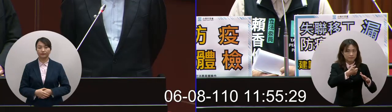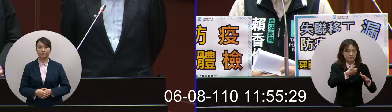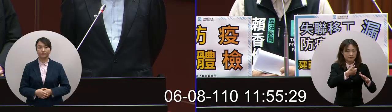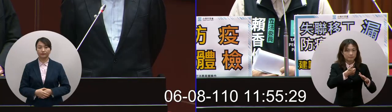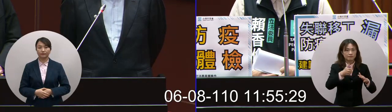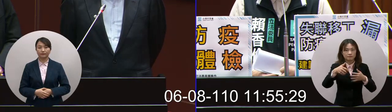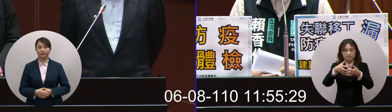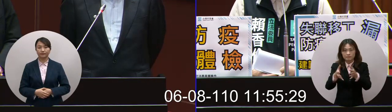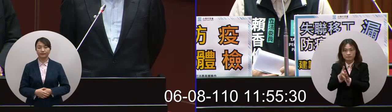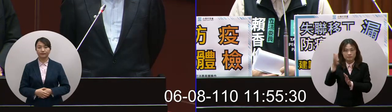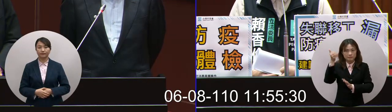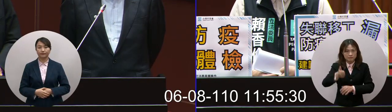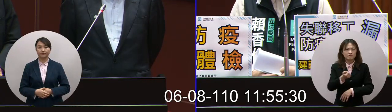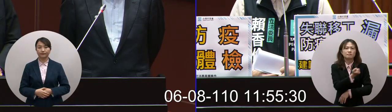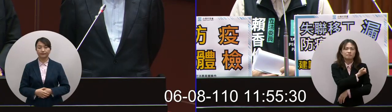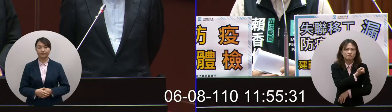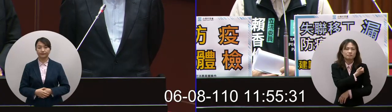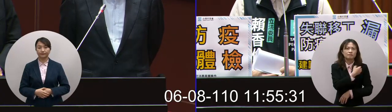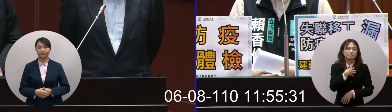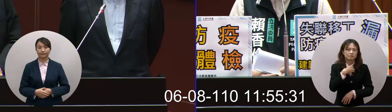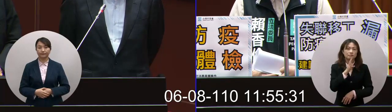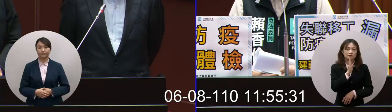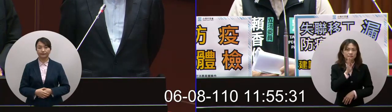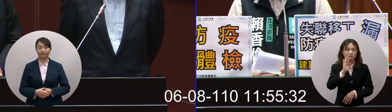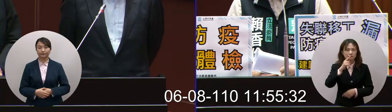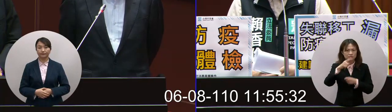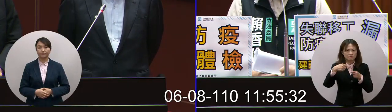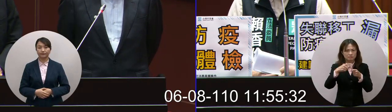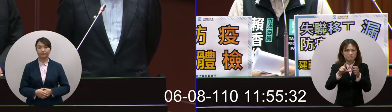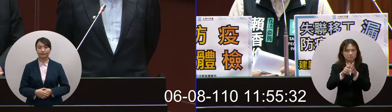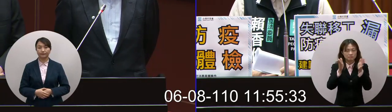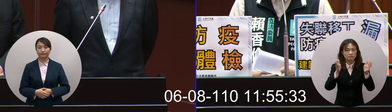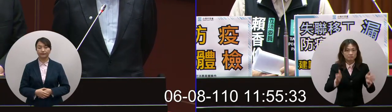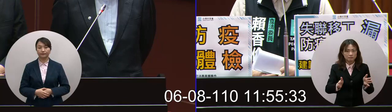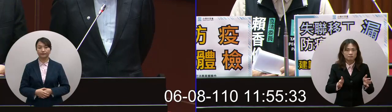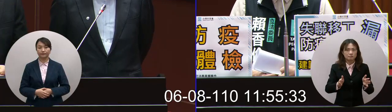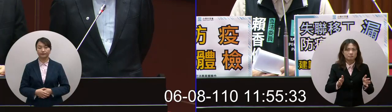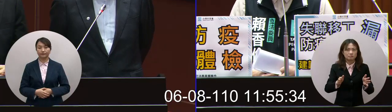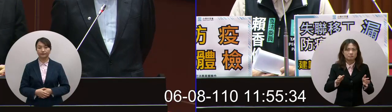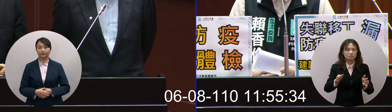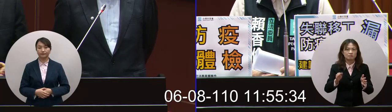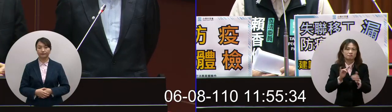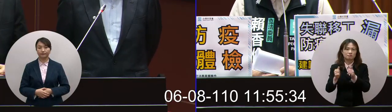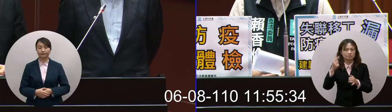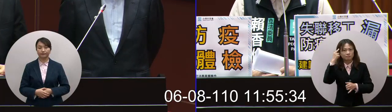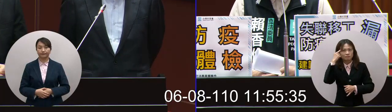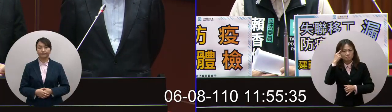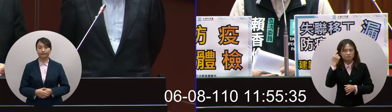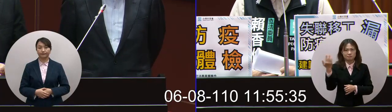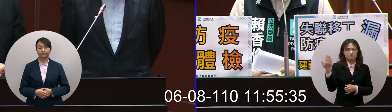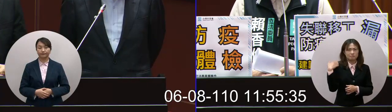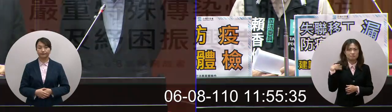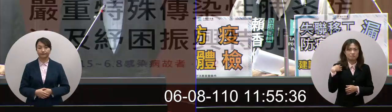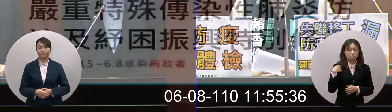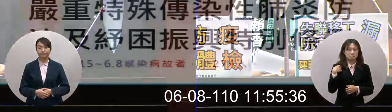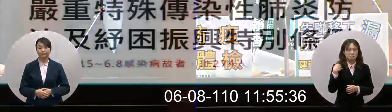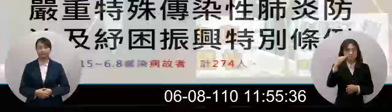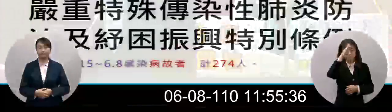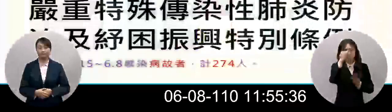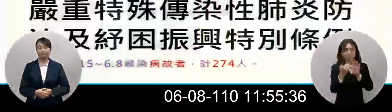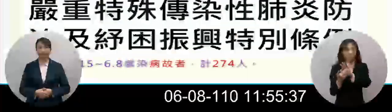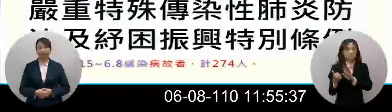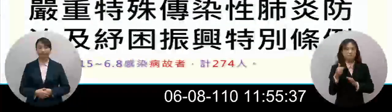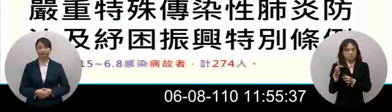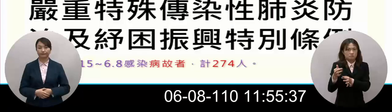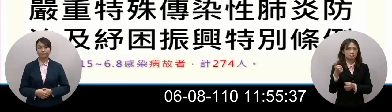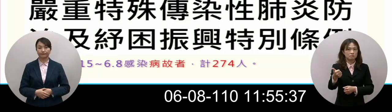部长是辛苦，但是我想我们一年多来，大家都说我们上半场打得不错，但是现在下半场真正的